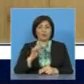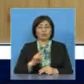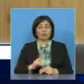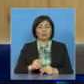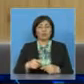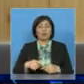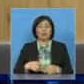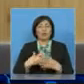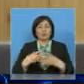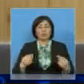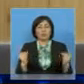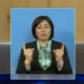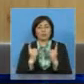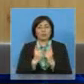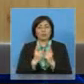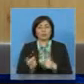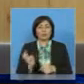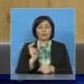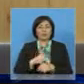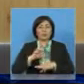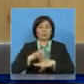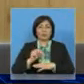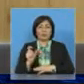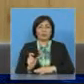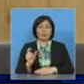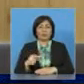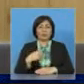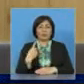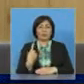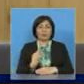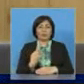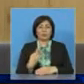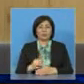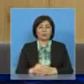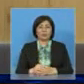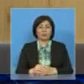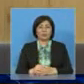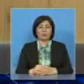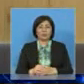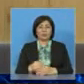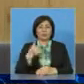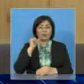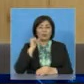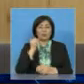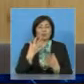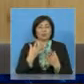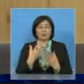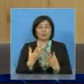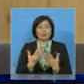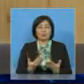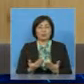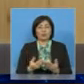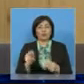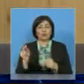мерекесі қарсаңында түскен науқастардың бірінші кеше бүгін емделіп емін